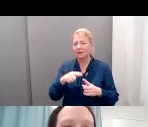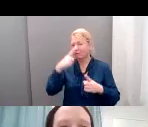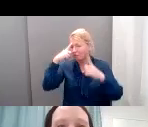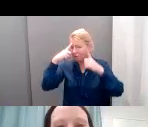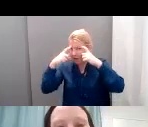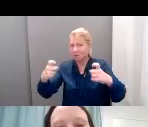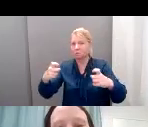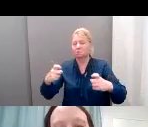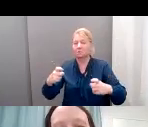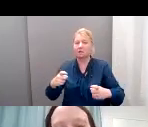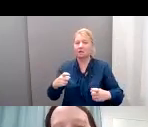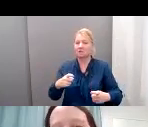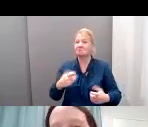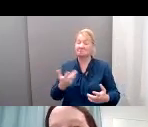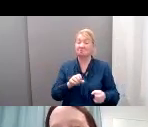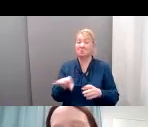Vissa nekas